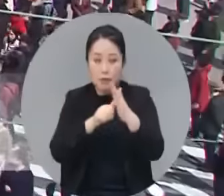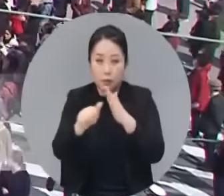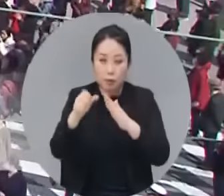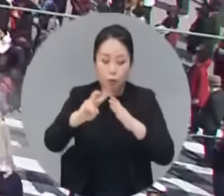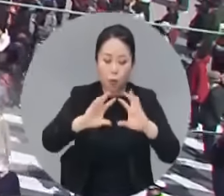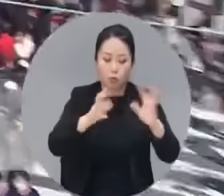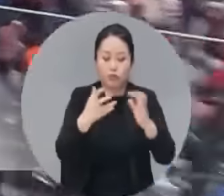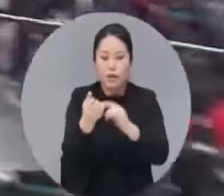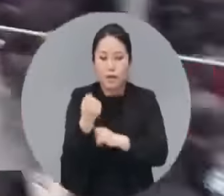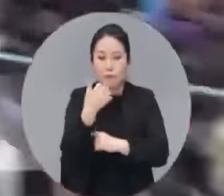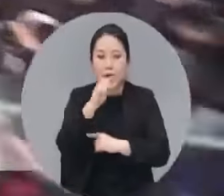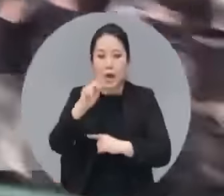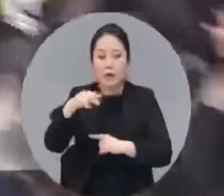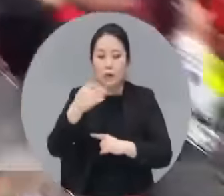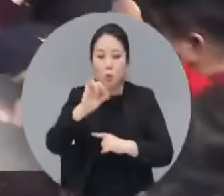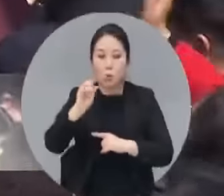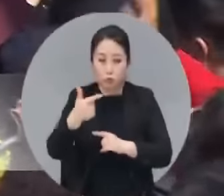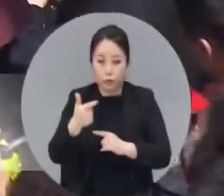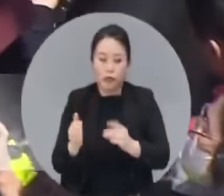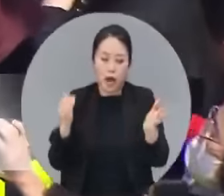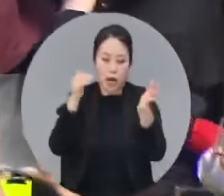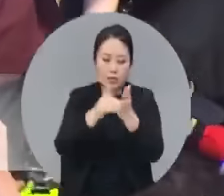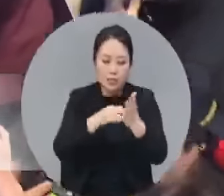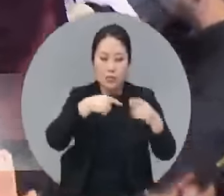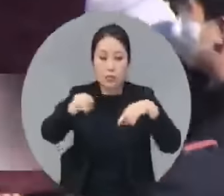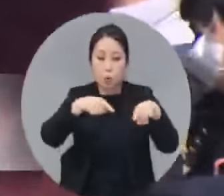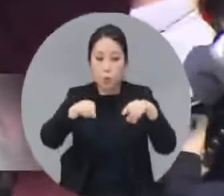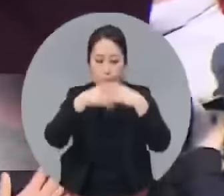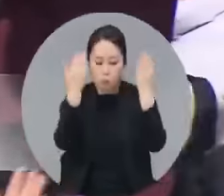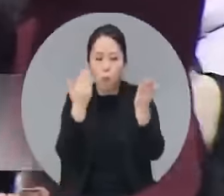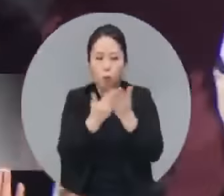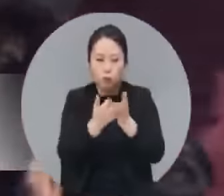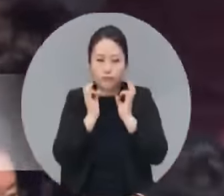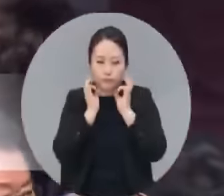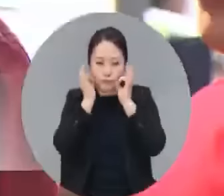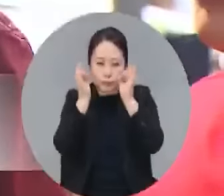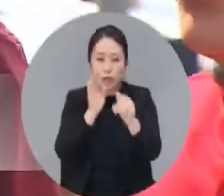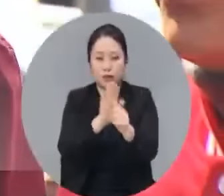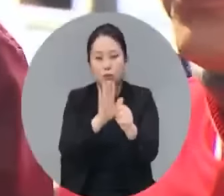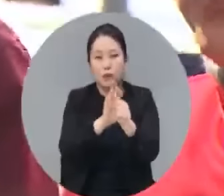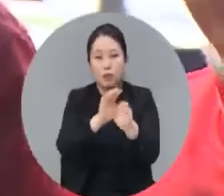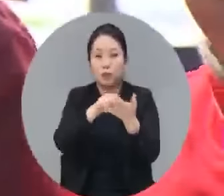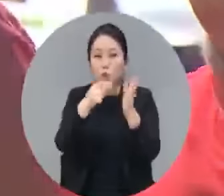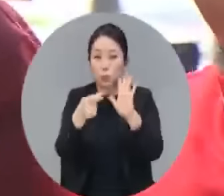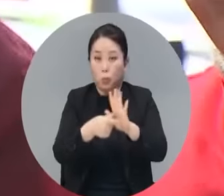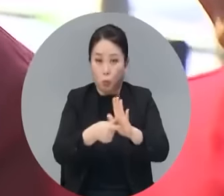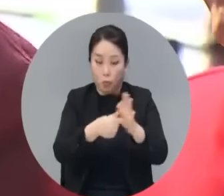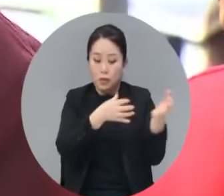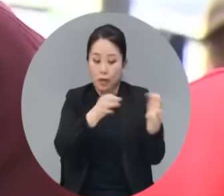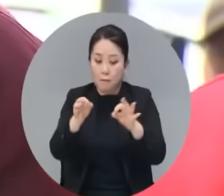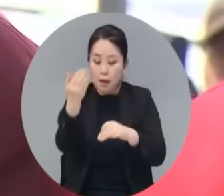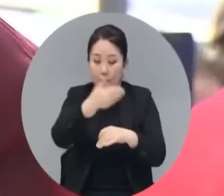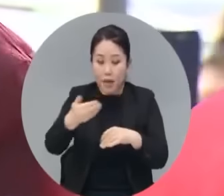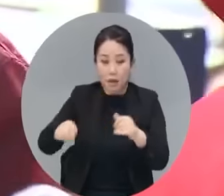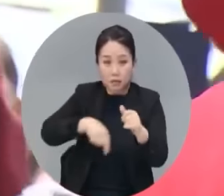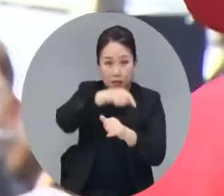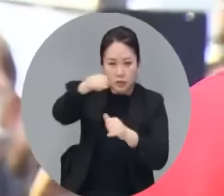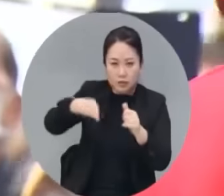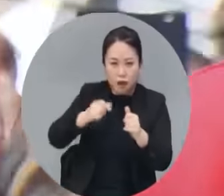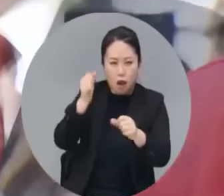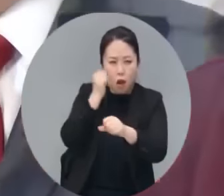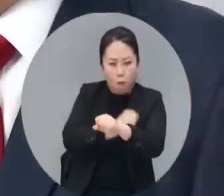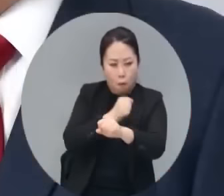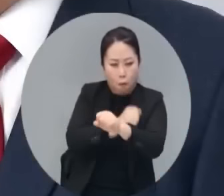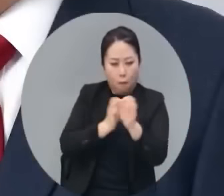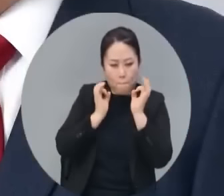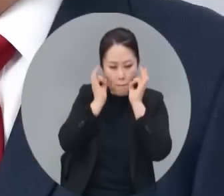국민의 힘 한동훈 비대 위원장까지 여야지도부 모두 총력 지원을 펼칠 정도로 동강 벨트에 공을 들렸습니다